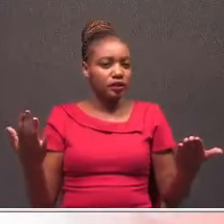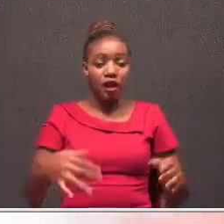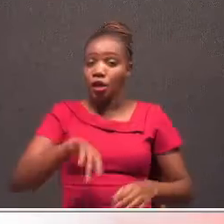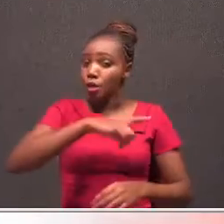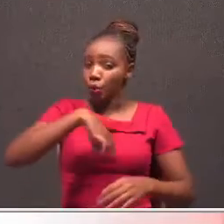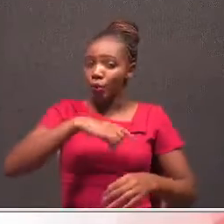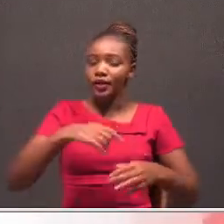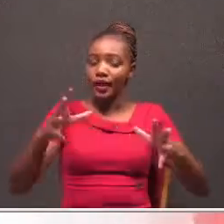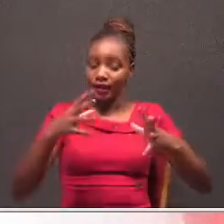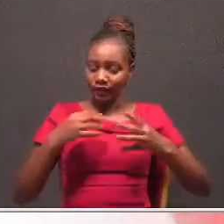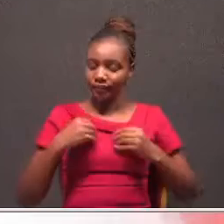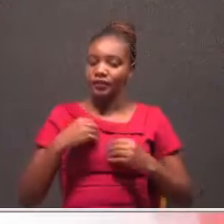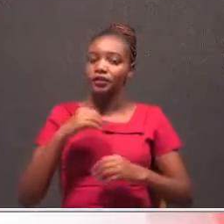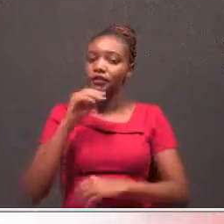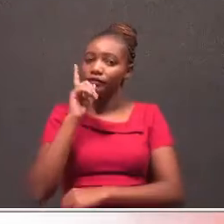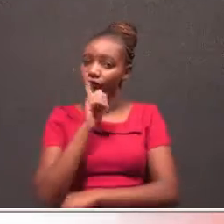tunakubali kabisa